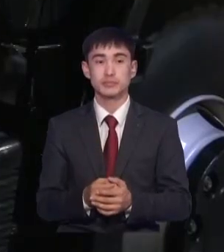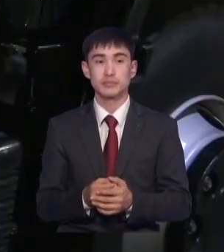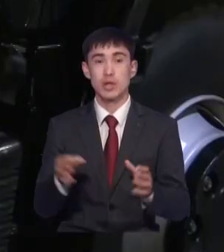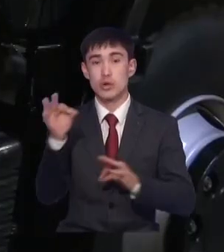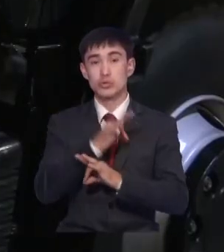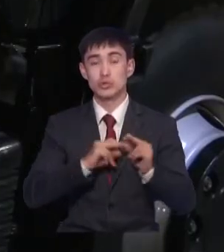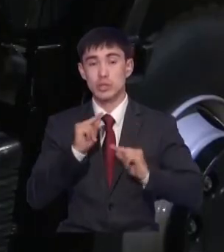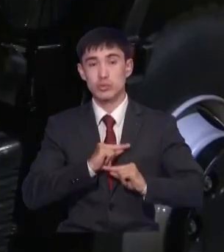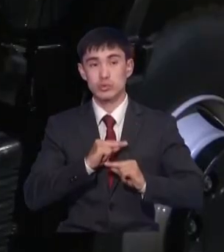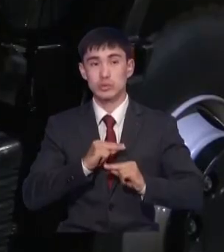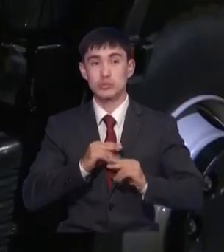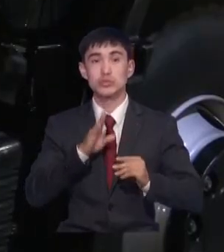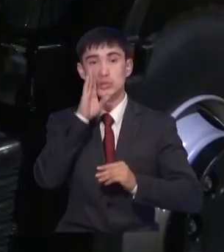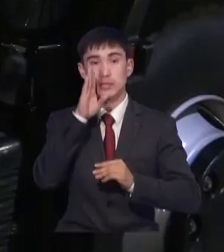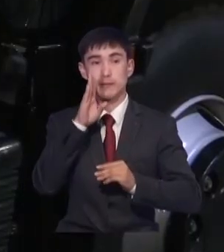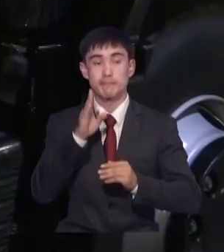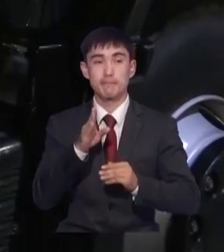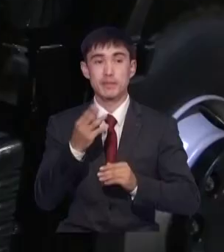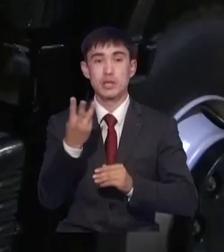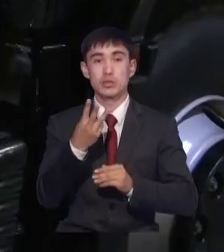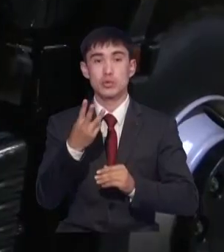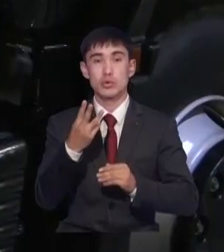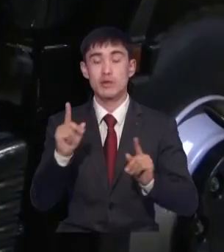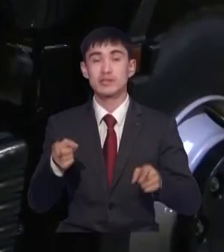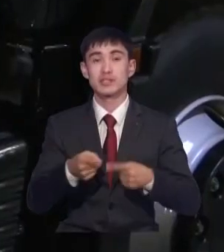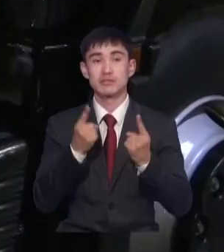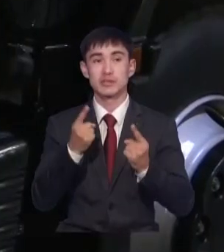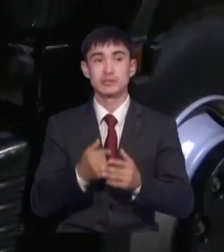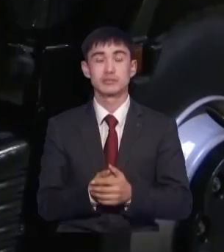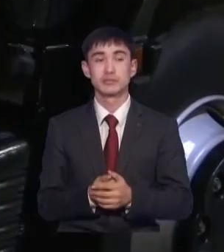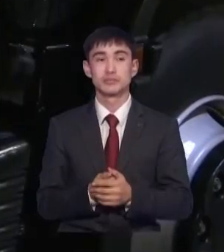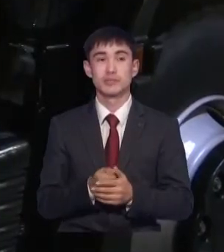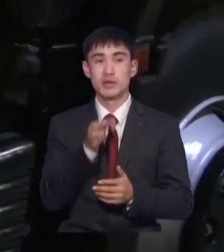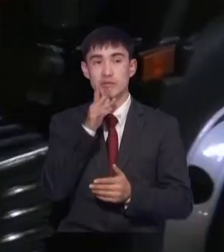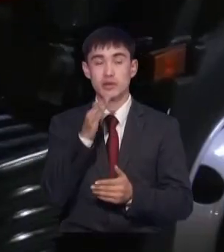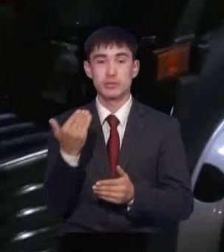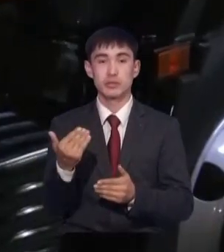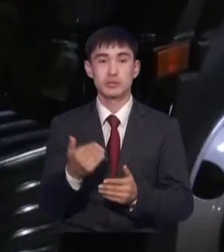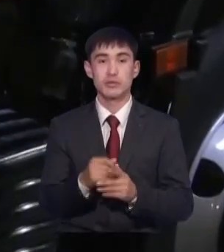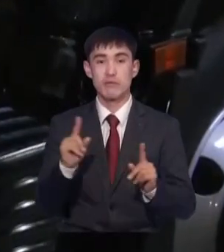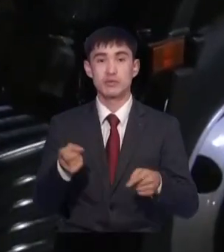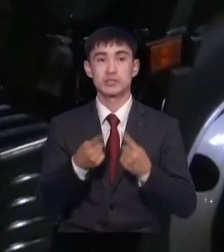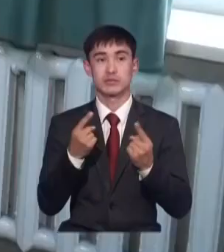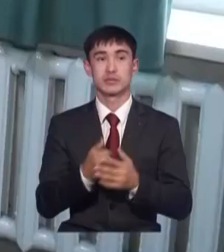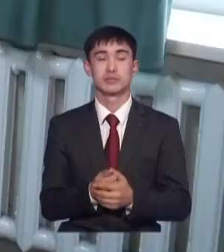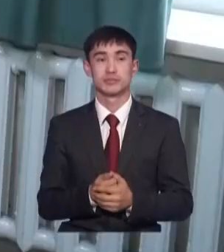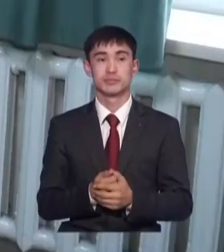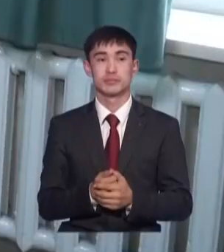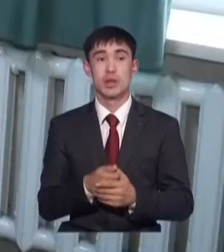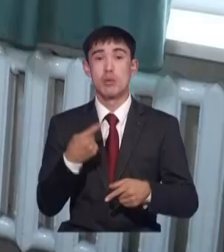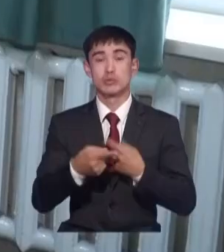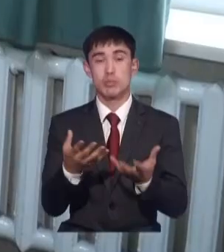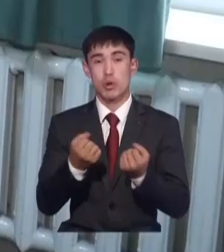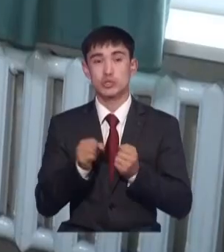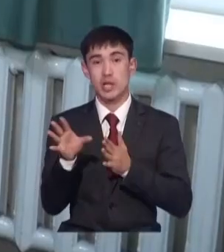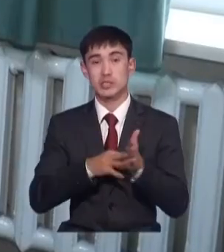Сутки отрабатывают с утра и трое на восстановление у нас. Время дается на восстановительную работу. После